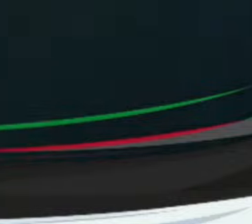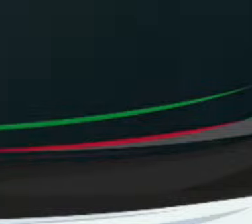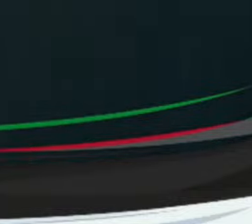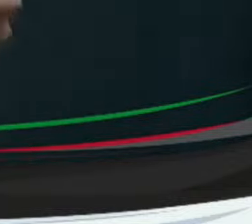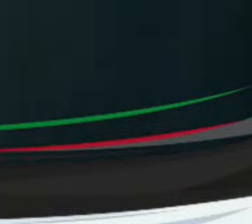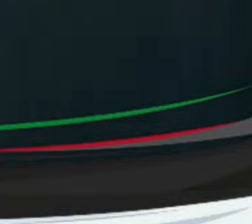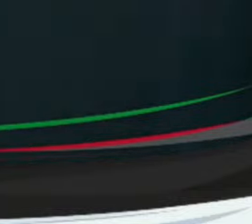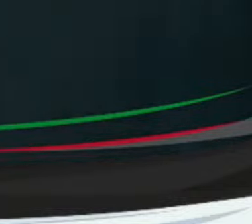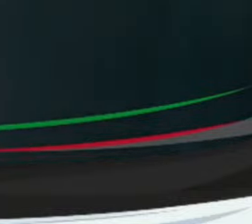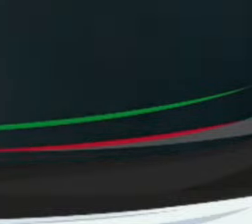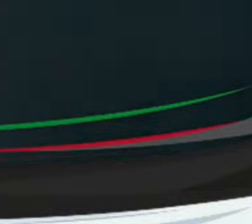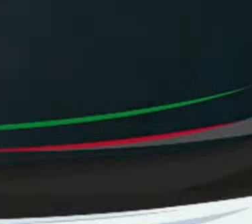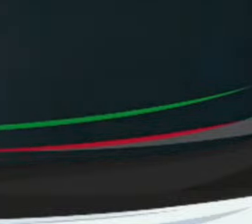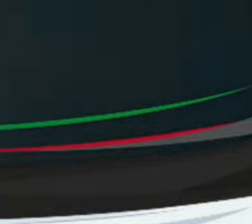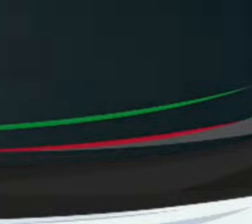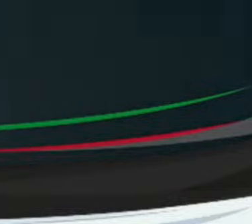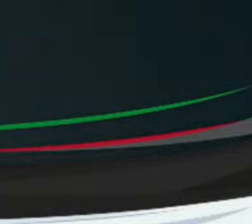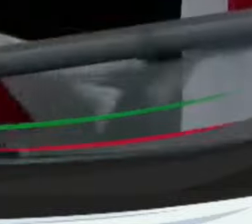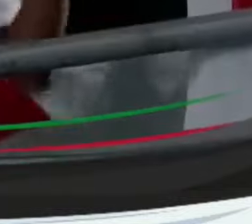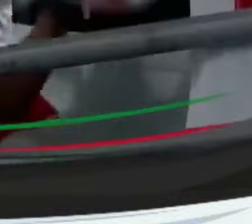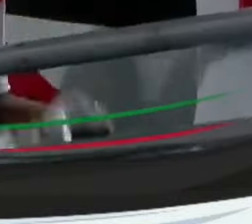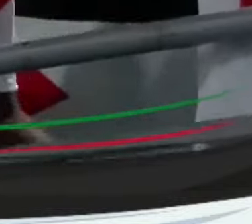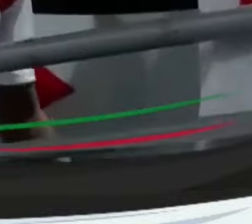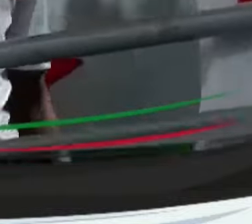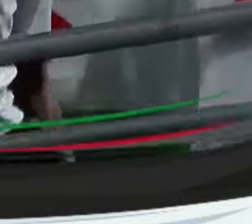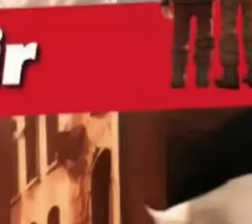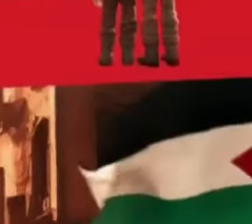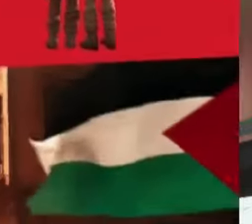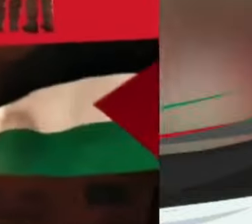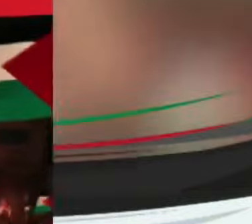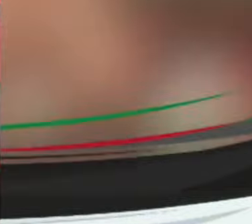kebebasan dan kebebasan rakyat Palestin.